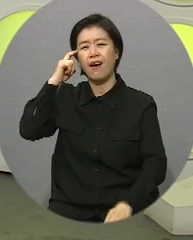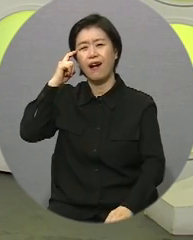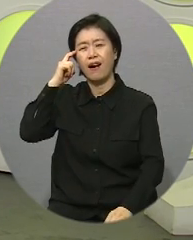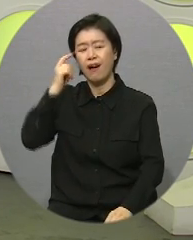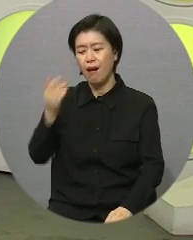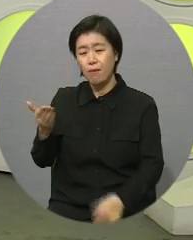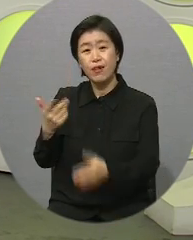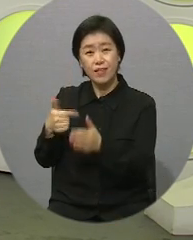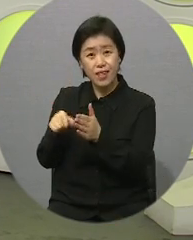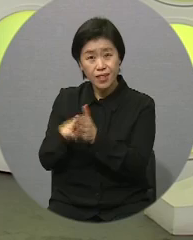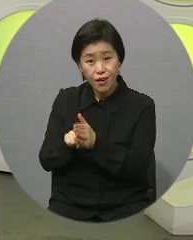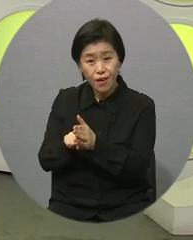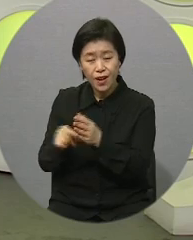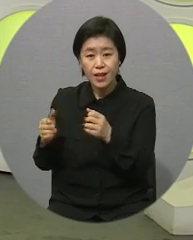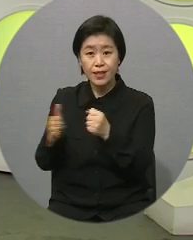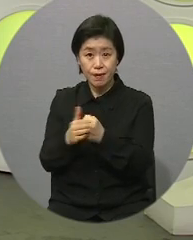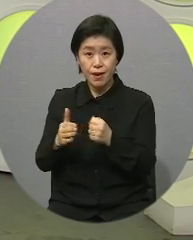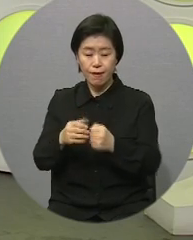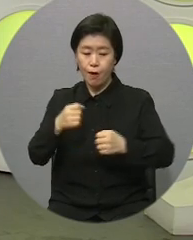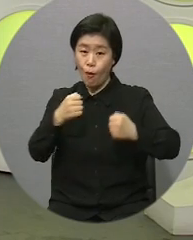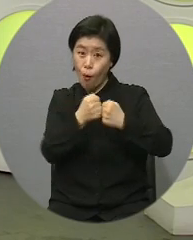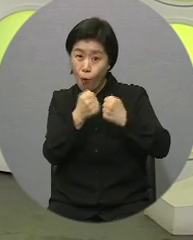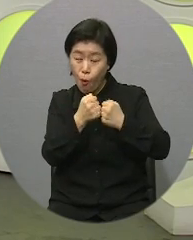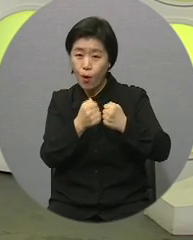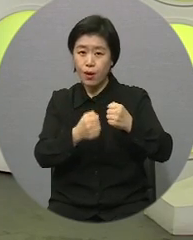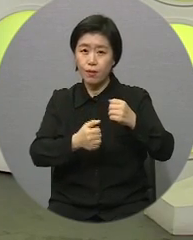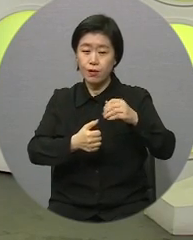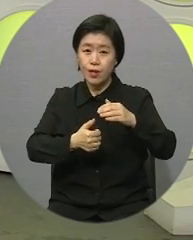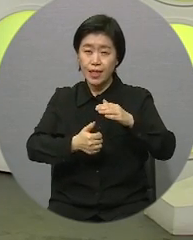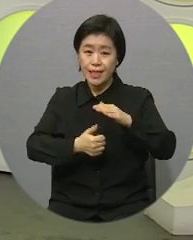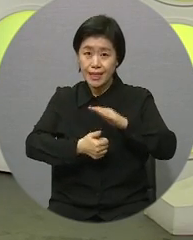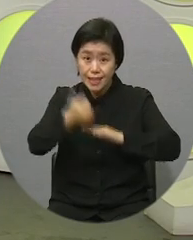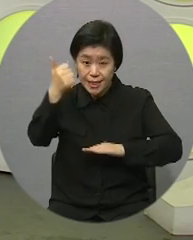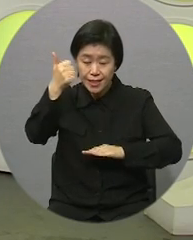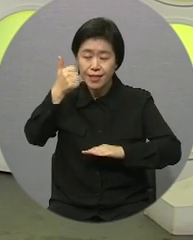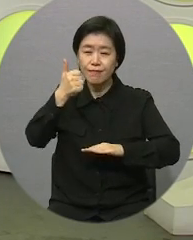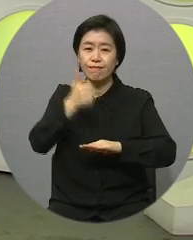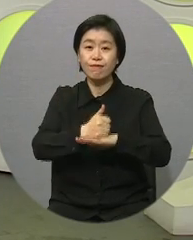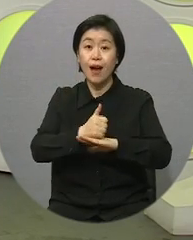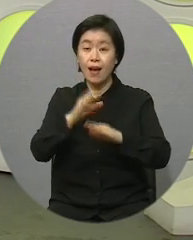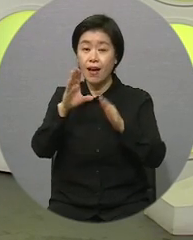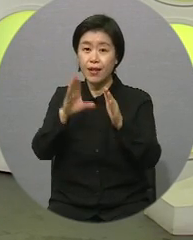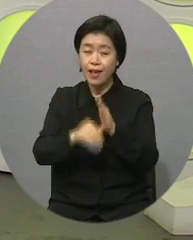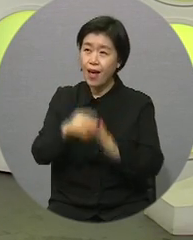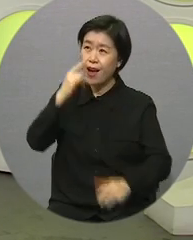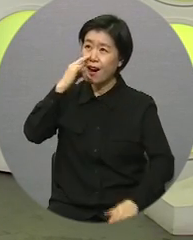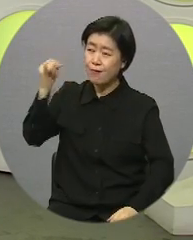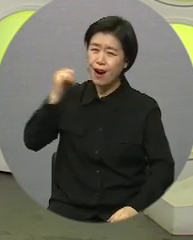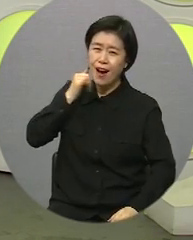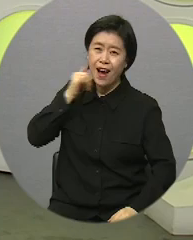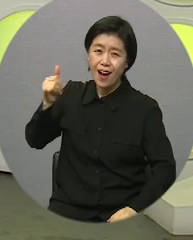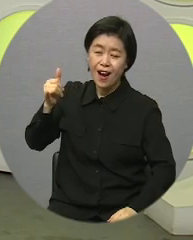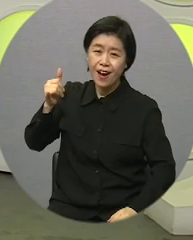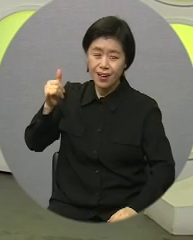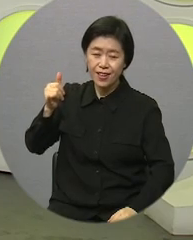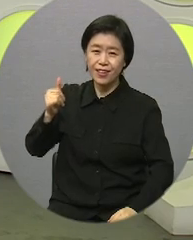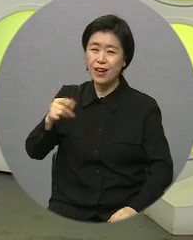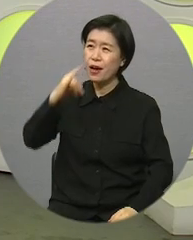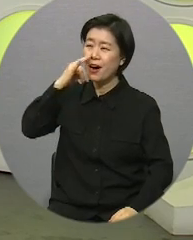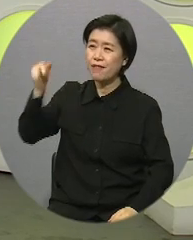컸다 이렇게 난 거 그래서 그냥 딱 승리하고 나서는 딱 엄마 나 챔피언 먹었어라는